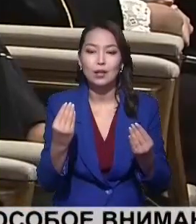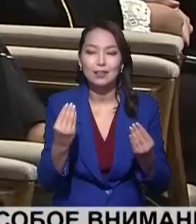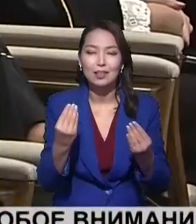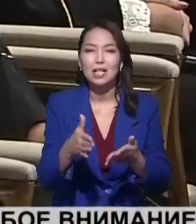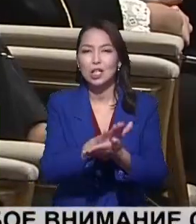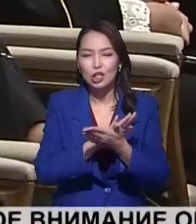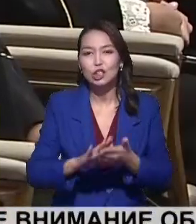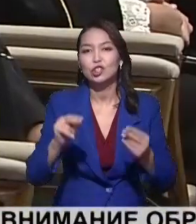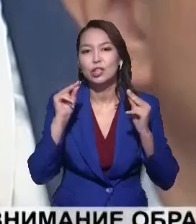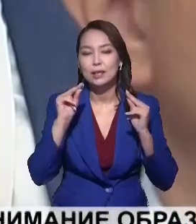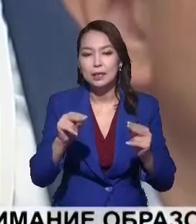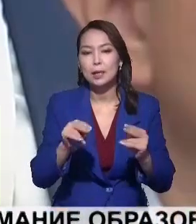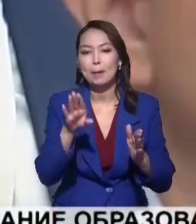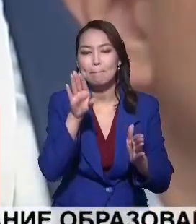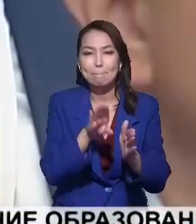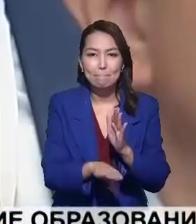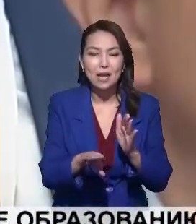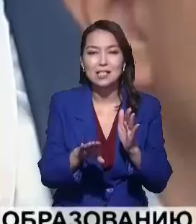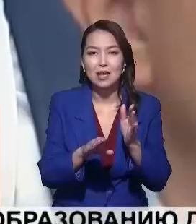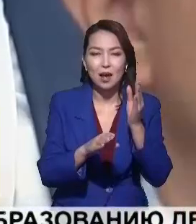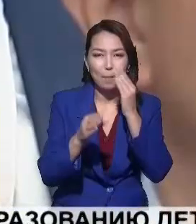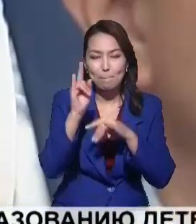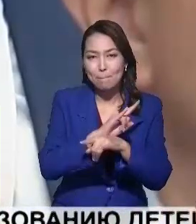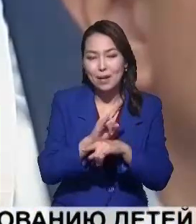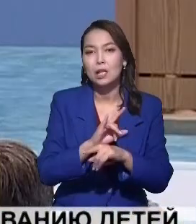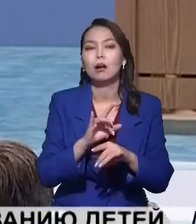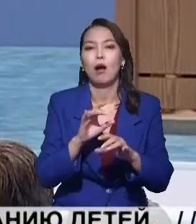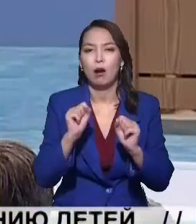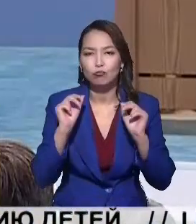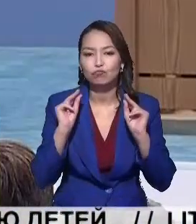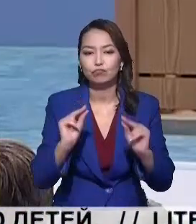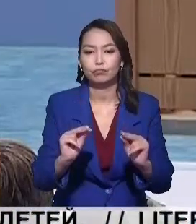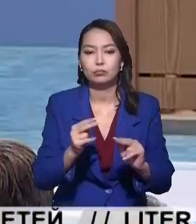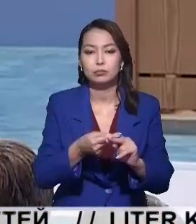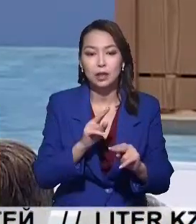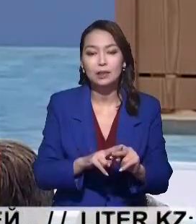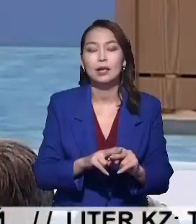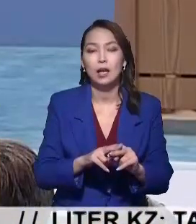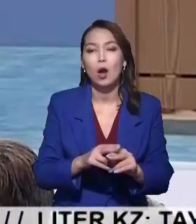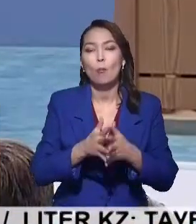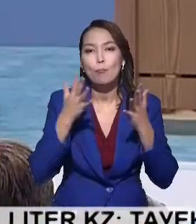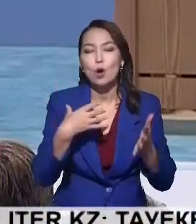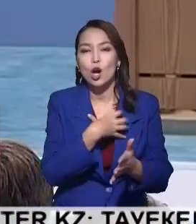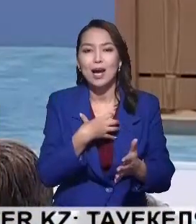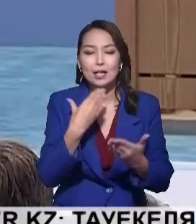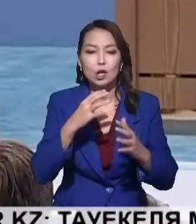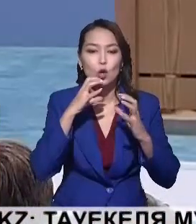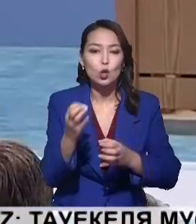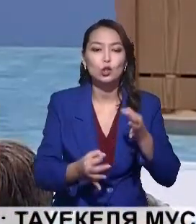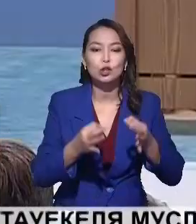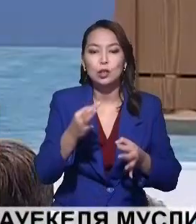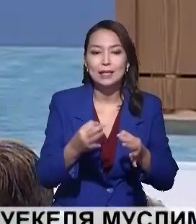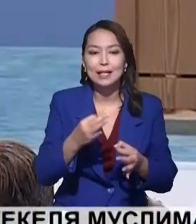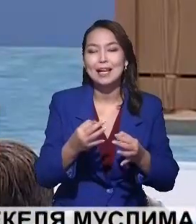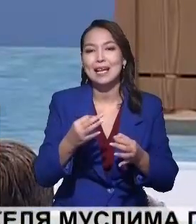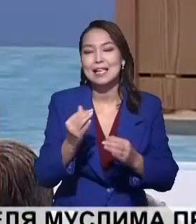кристальной честности, беспристрастности и справедливости. Поэтому огромное значение имеет соблюдение судьями